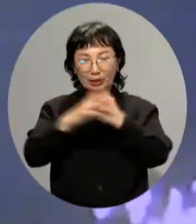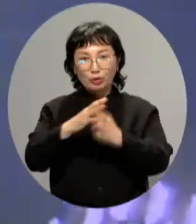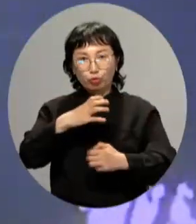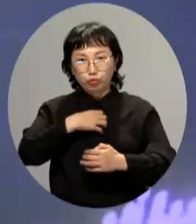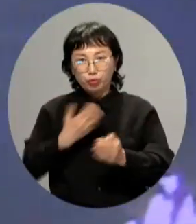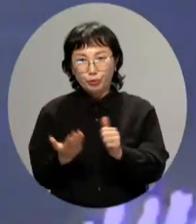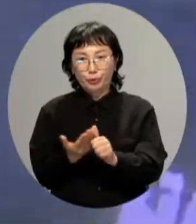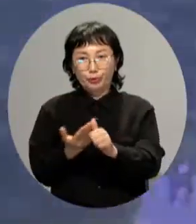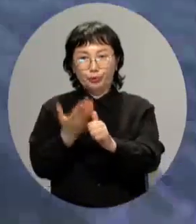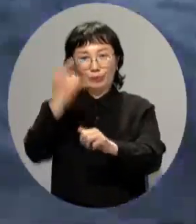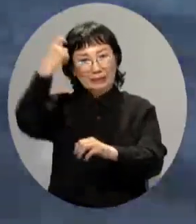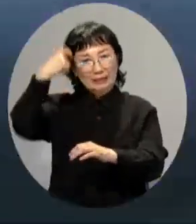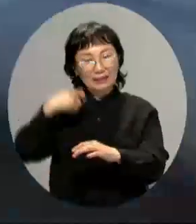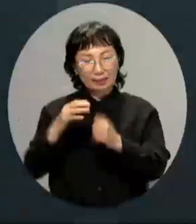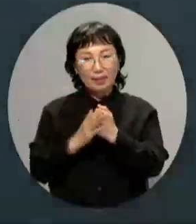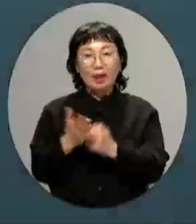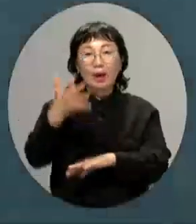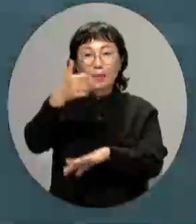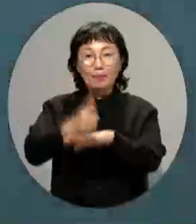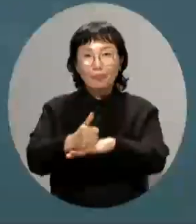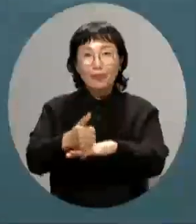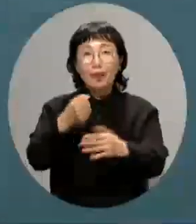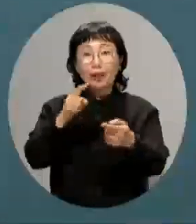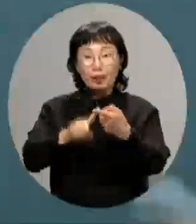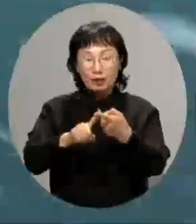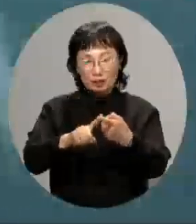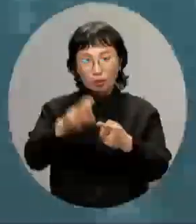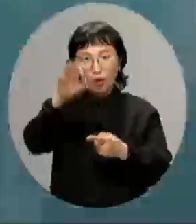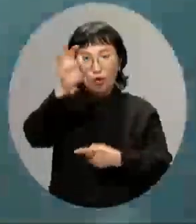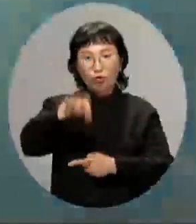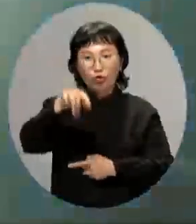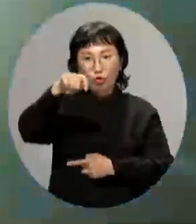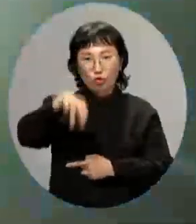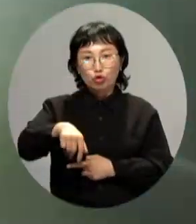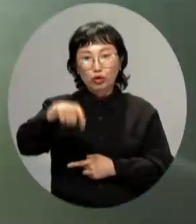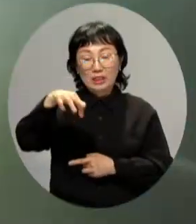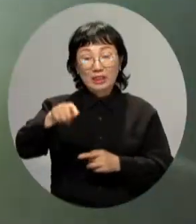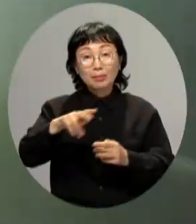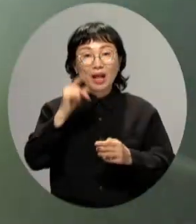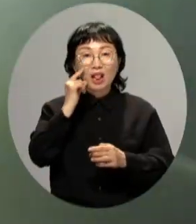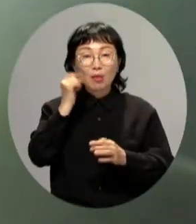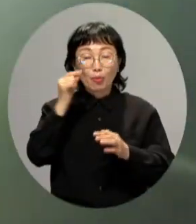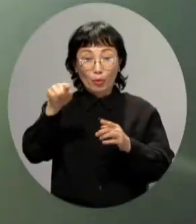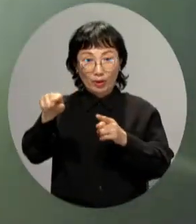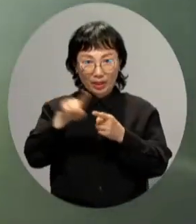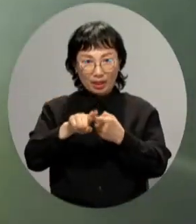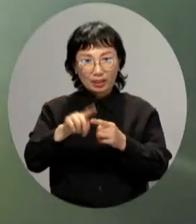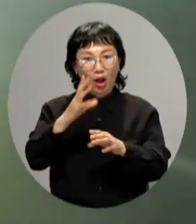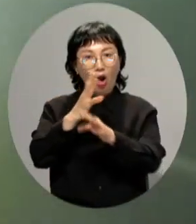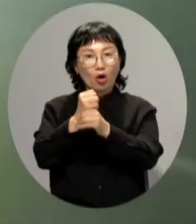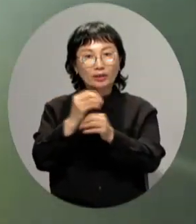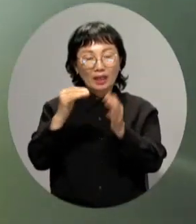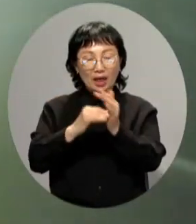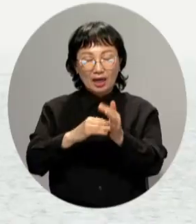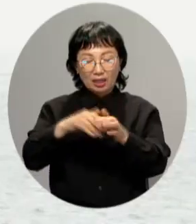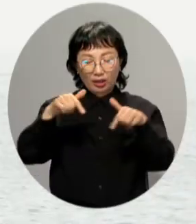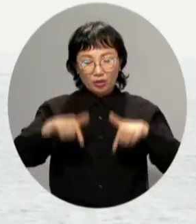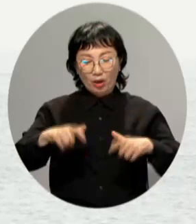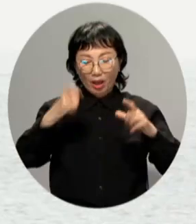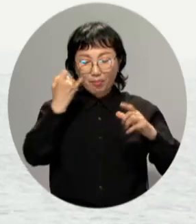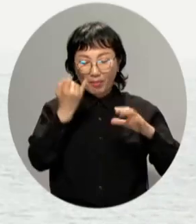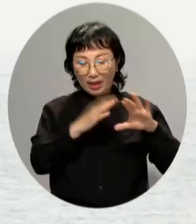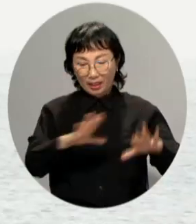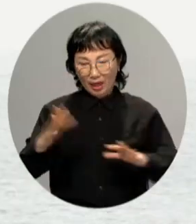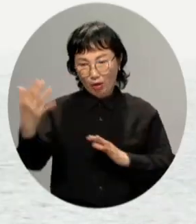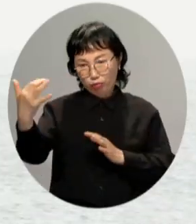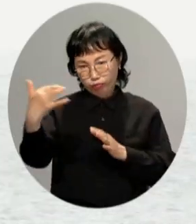있습니다. 하지만 결론은 결국 후쿠시마 원전 오염수가 시기의 문제일 뿐 언젠가는 서해안으로 밀려온다는